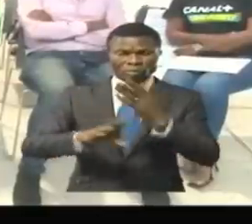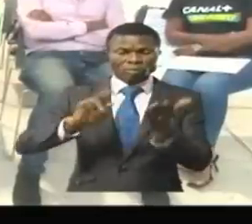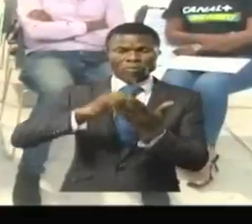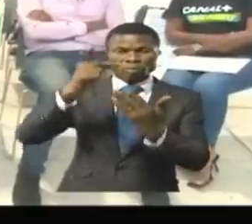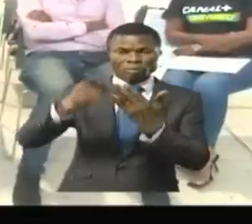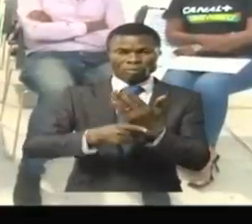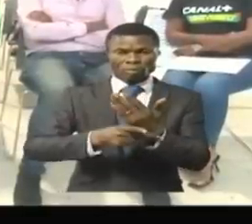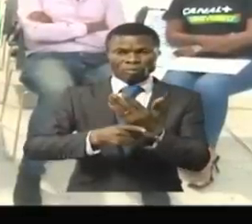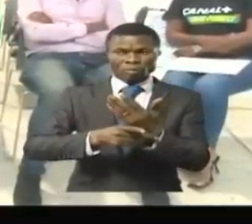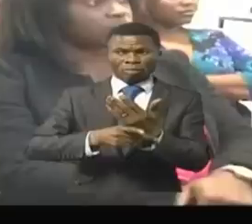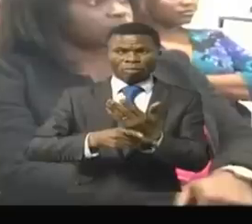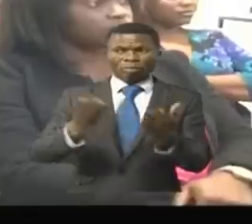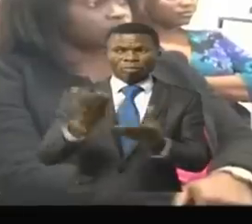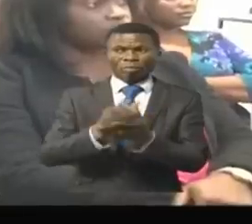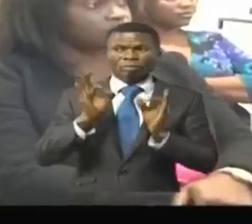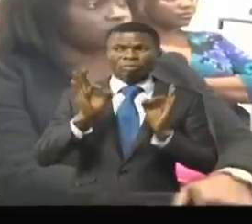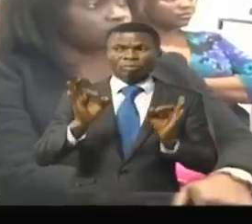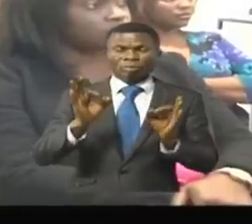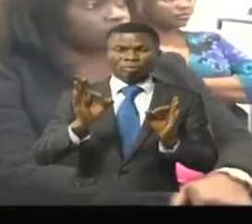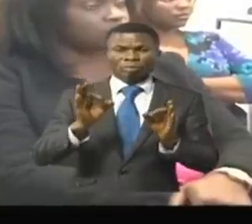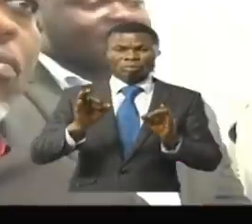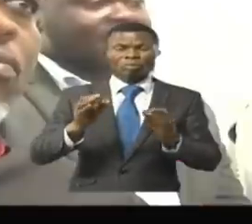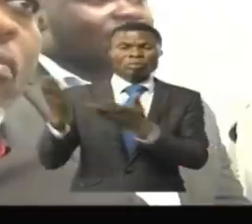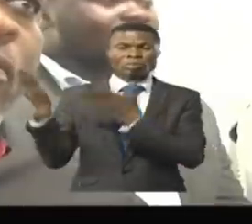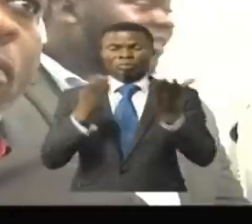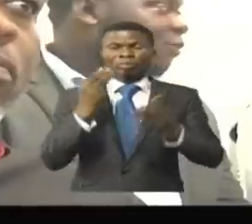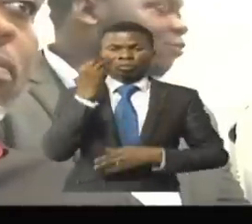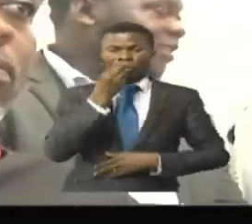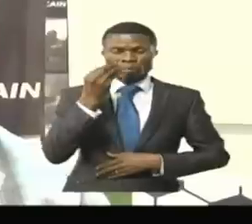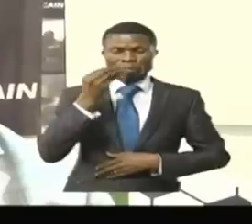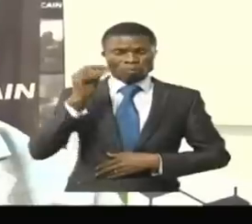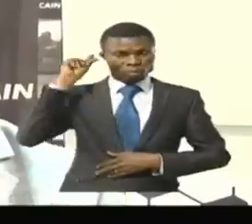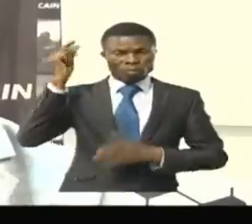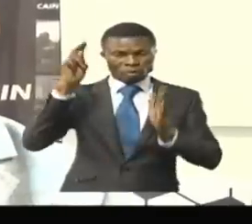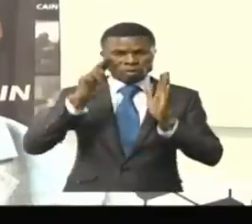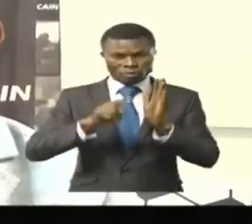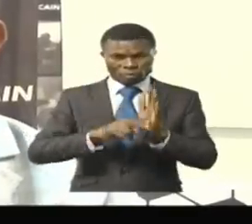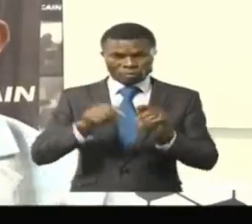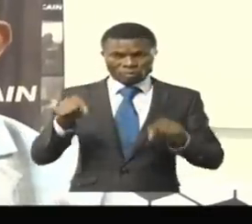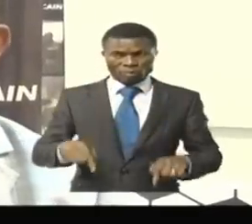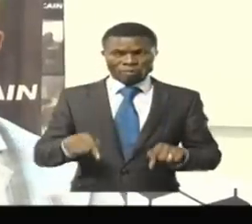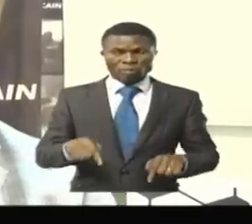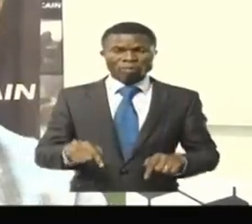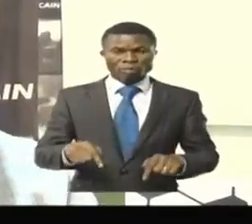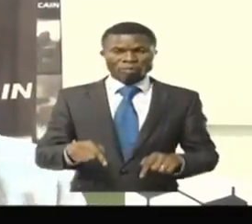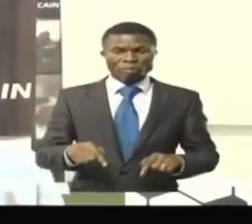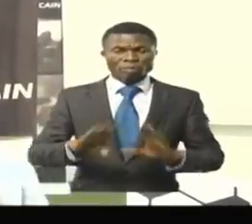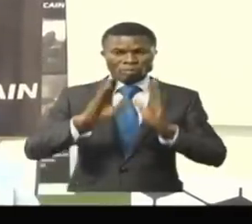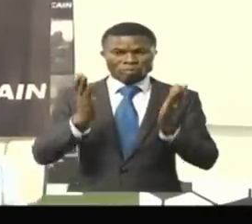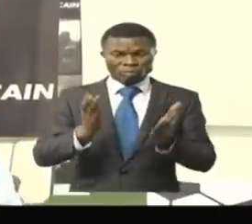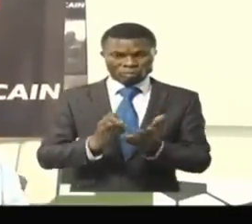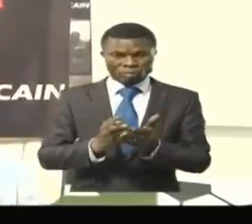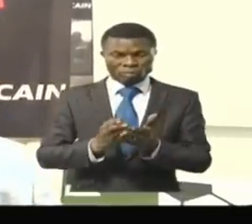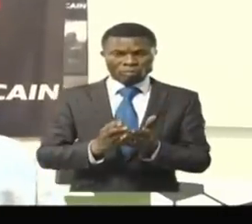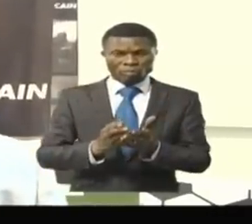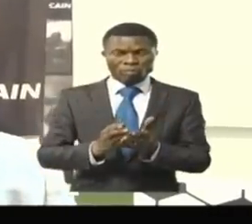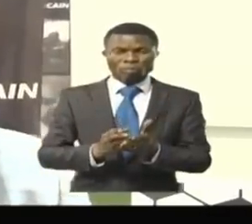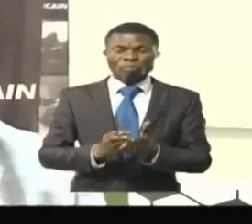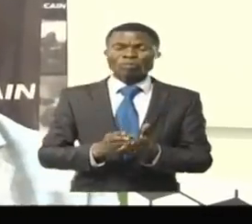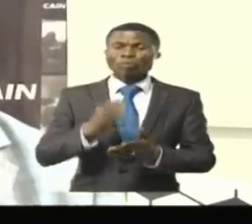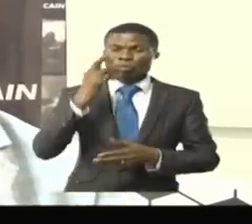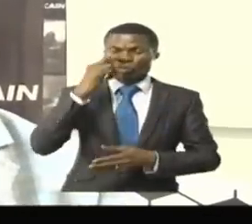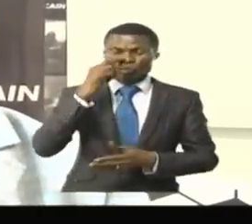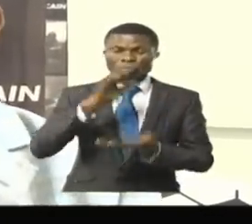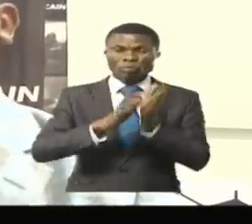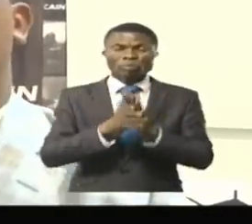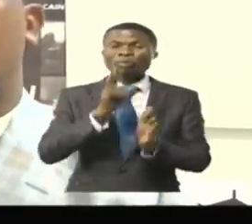du nouveau narratif prôné par le porte-parole du gouvernement. Aujourd'hui, ce qui était un projet est une réussite et nous ne